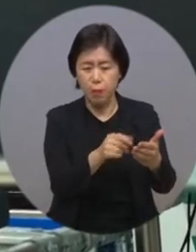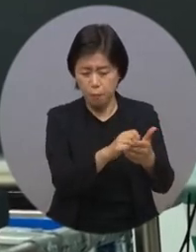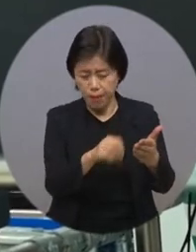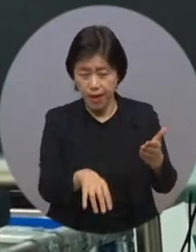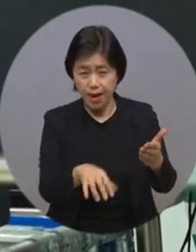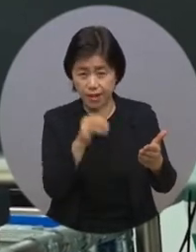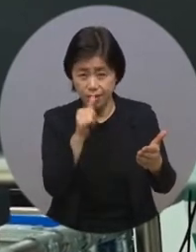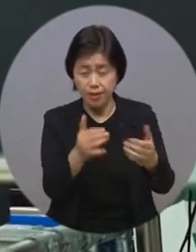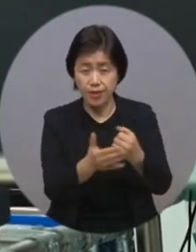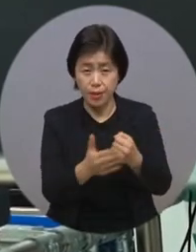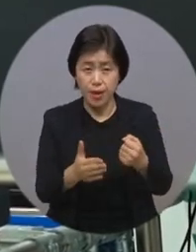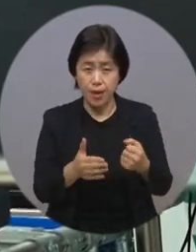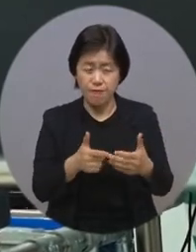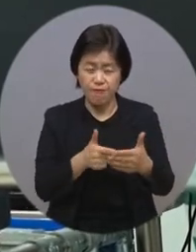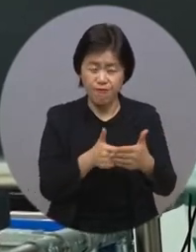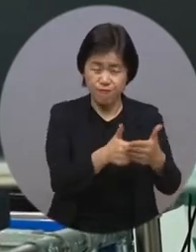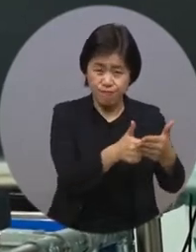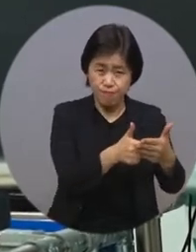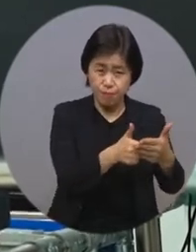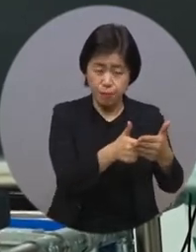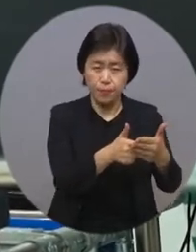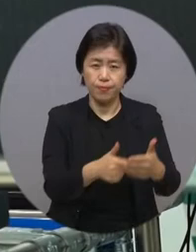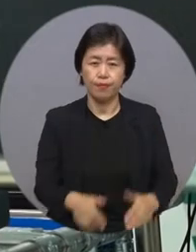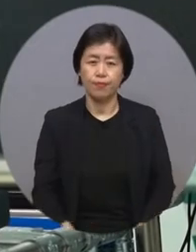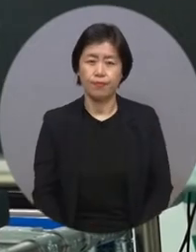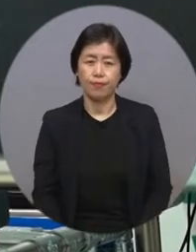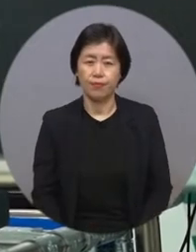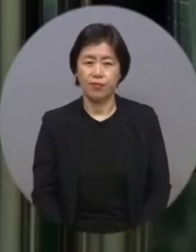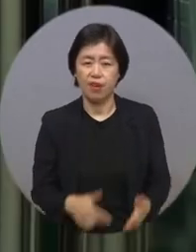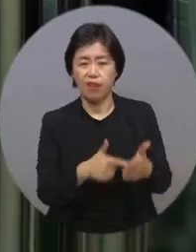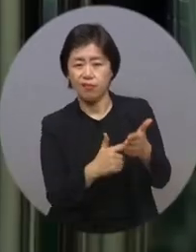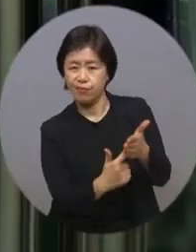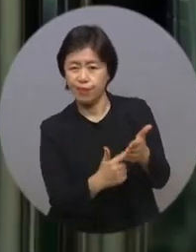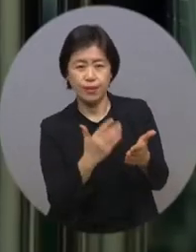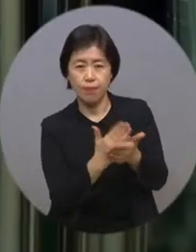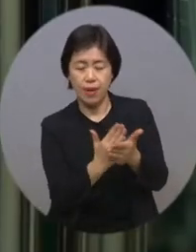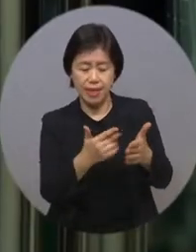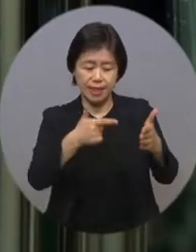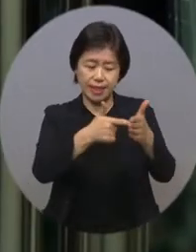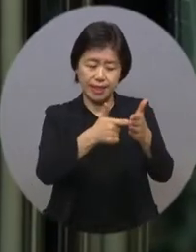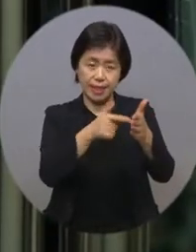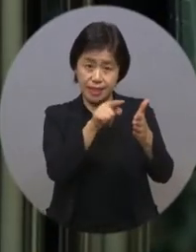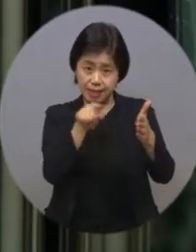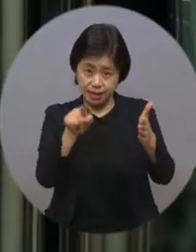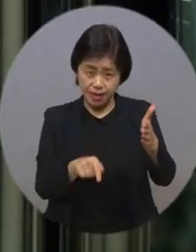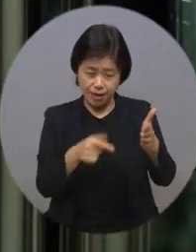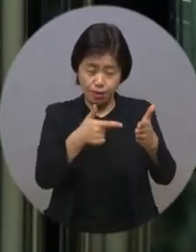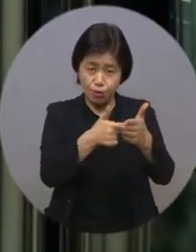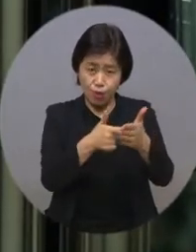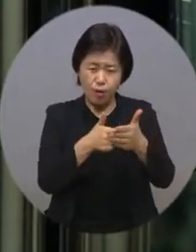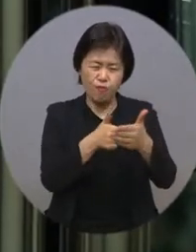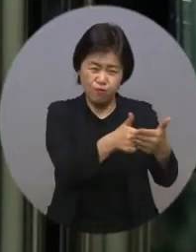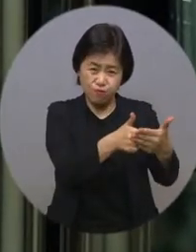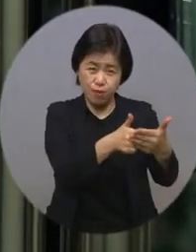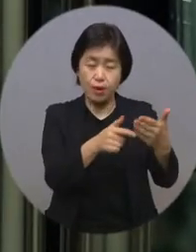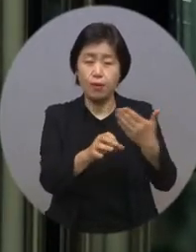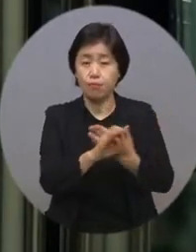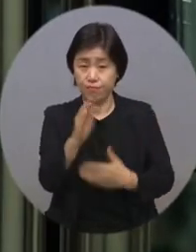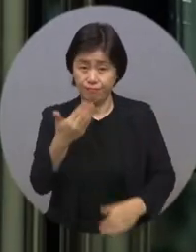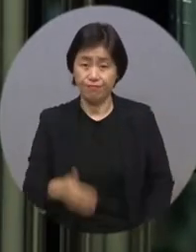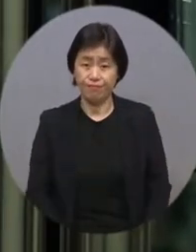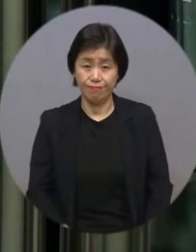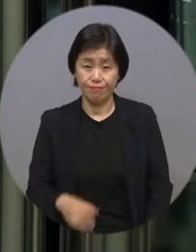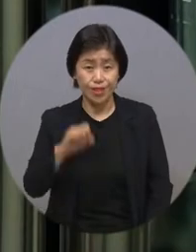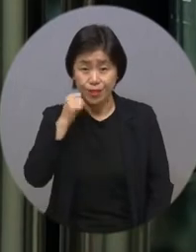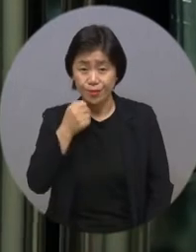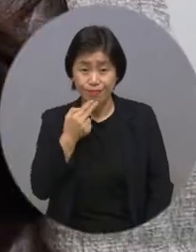나오기 때문에 이제 직각으로 잡으시고 그대로 끝까지 딱 하는 정도로 할 때까지 밀어주시면 하면 돼요. 어렵지